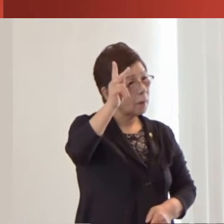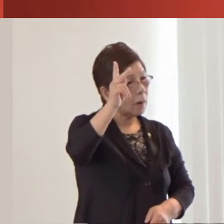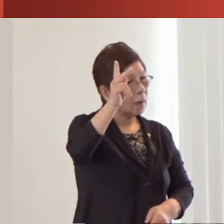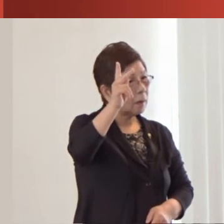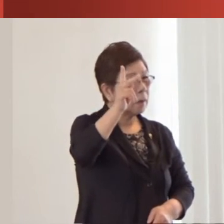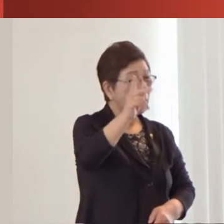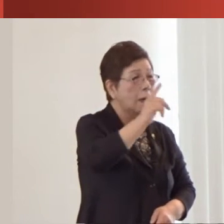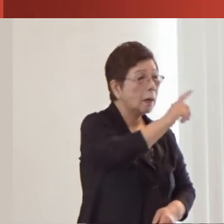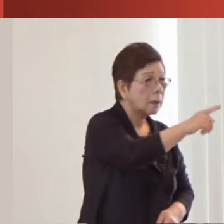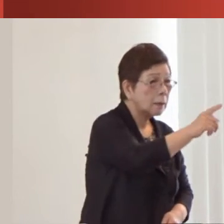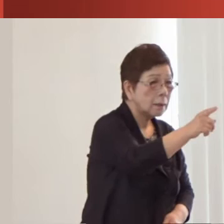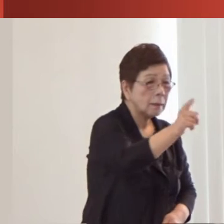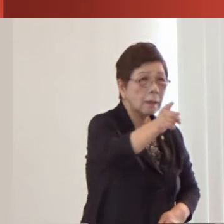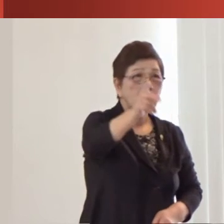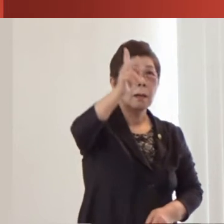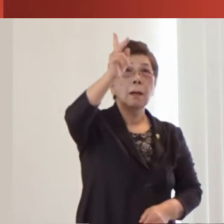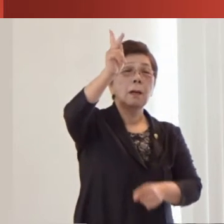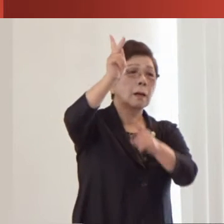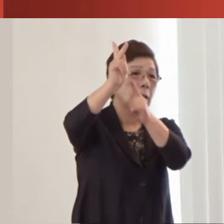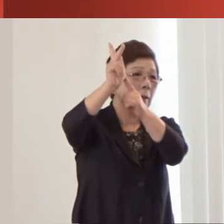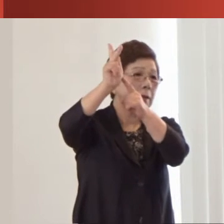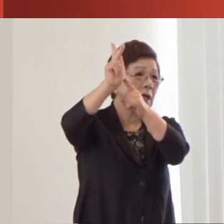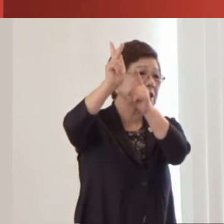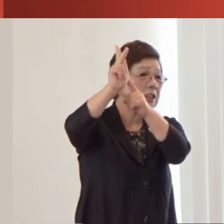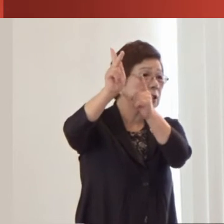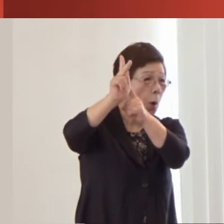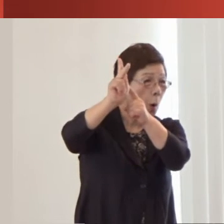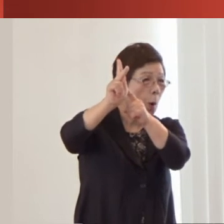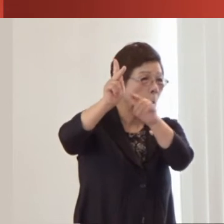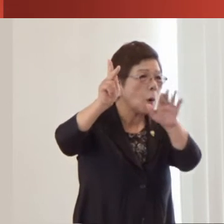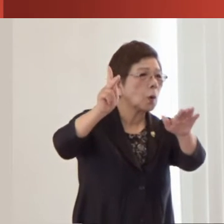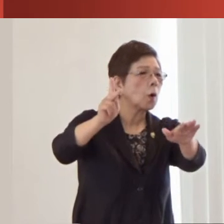われる。あなたは私の子供、